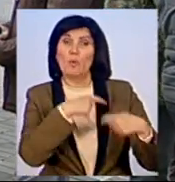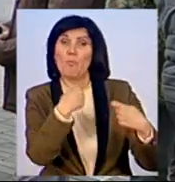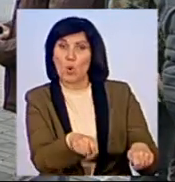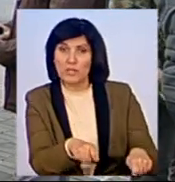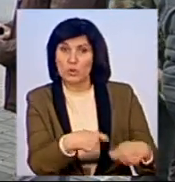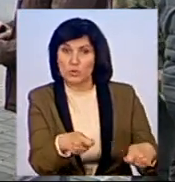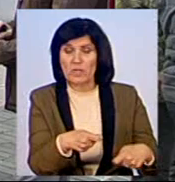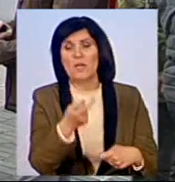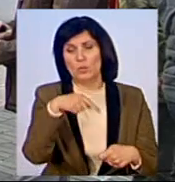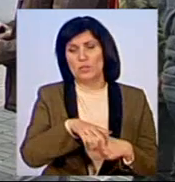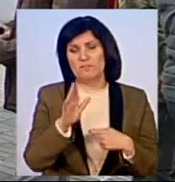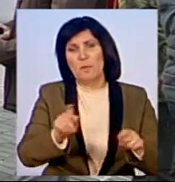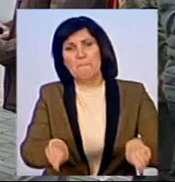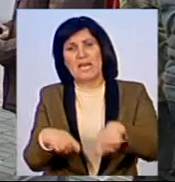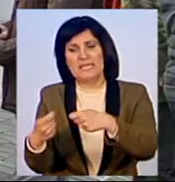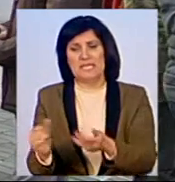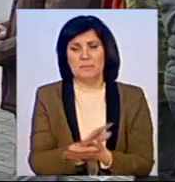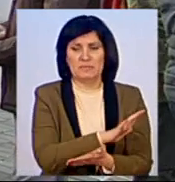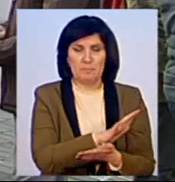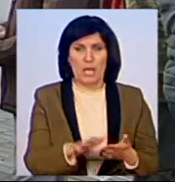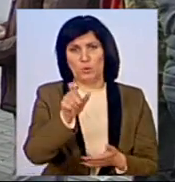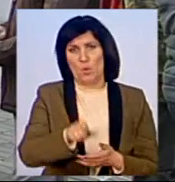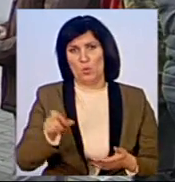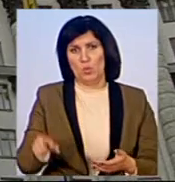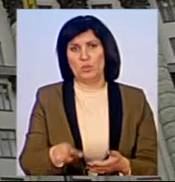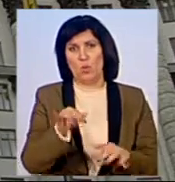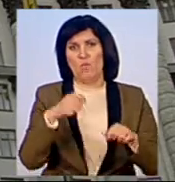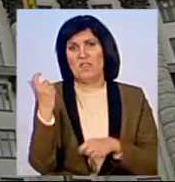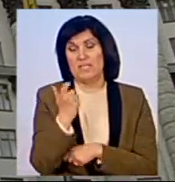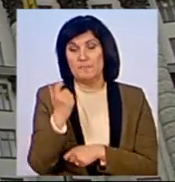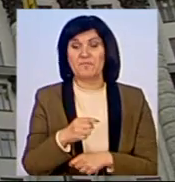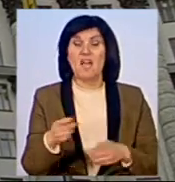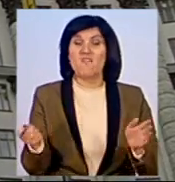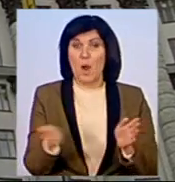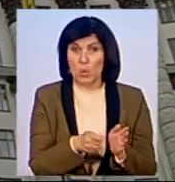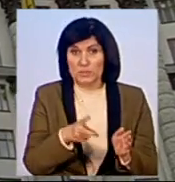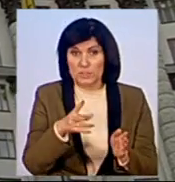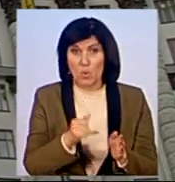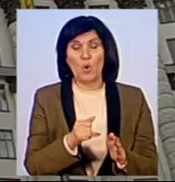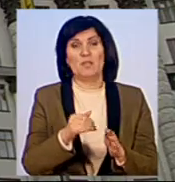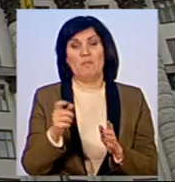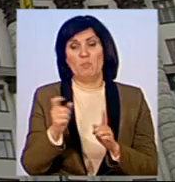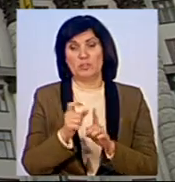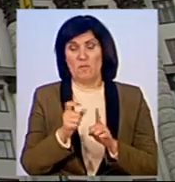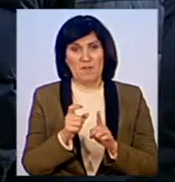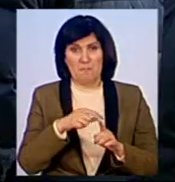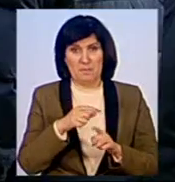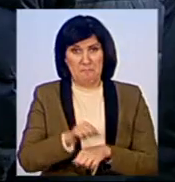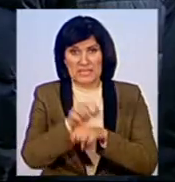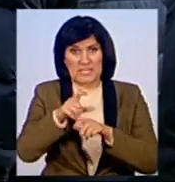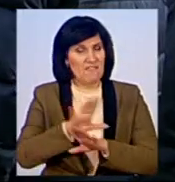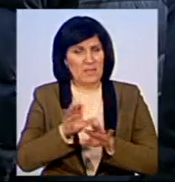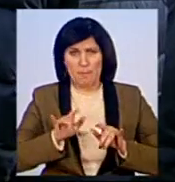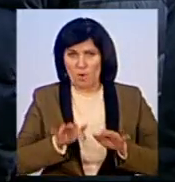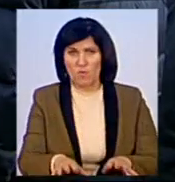з торгів, і тоді вже передається безплатно людям у власність. Аукціонів вже, за словами мітингарів, не проводять. Землю не